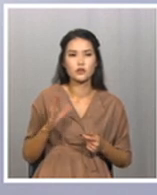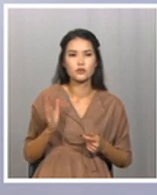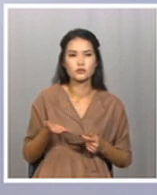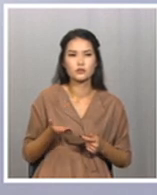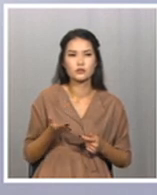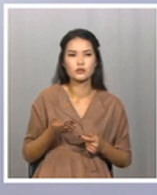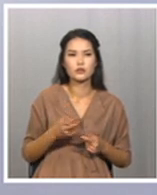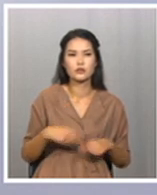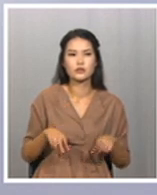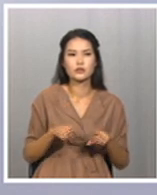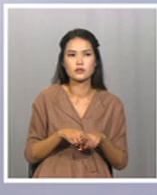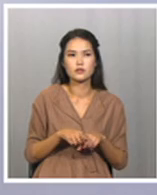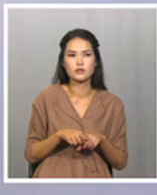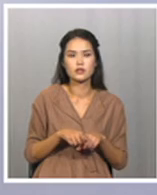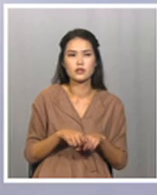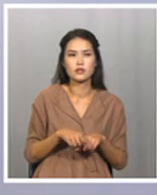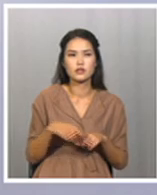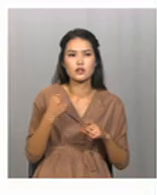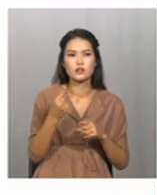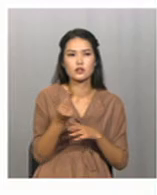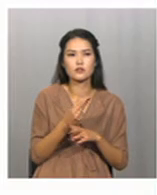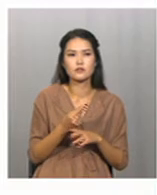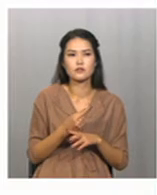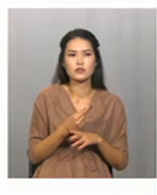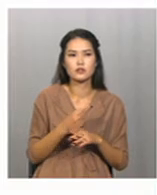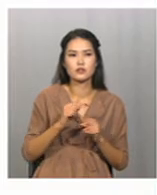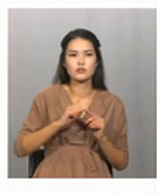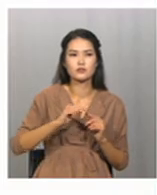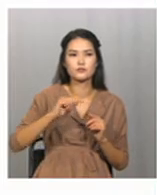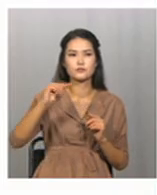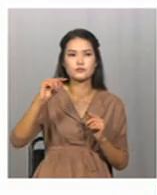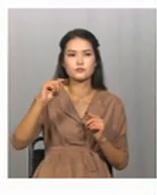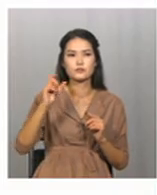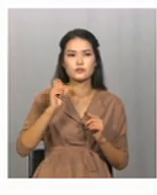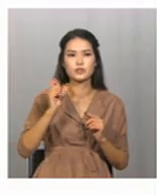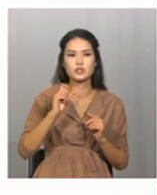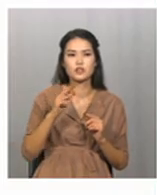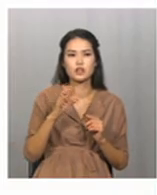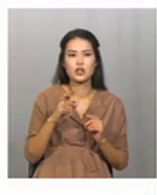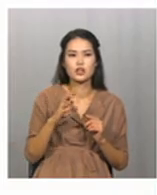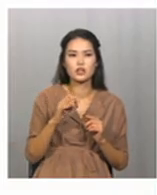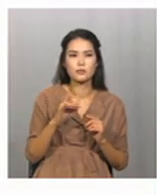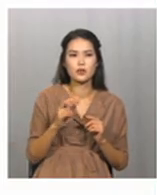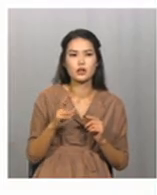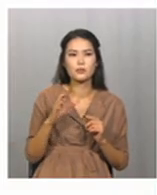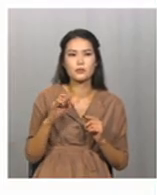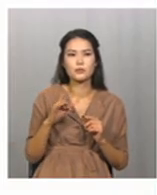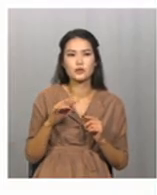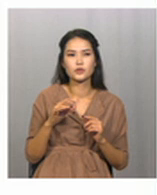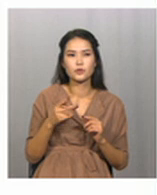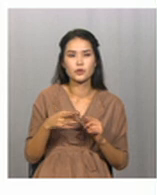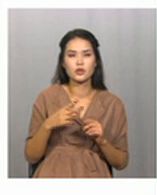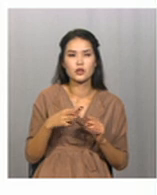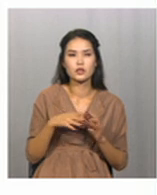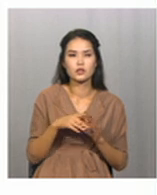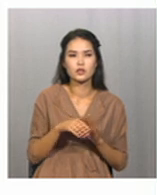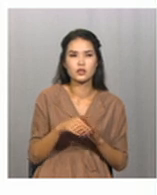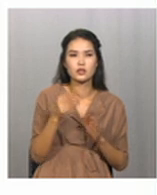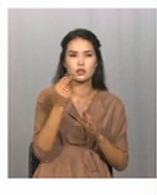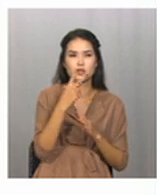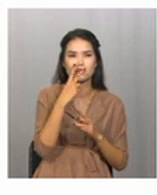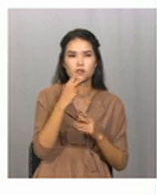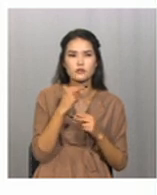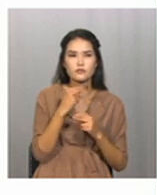x-x0. Оның графигі сол x0 нүктесінде жанамаға перпендикуляр дүзі болып түседі. Яғни суретте көріп